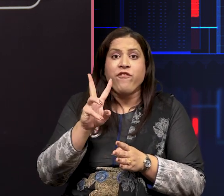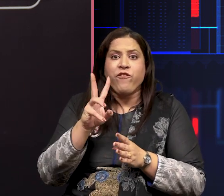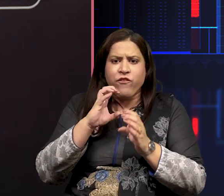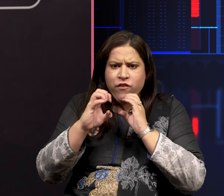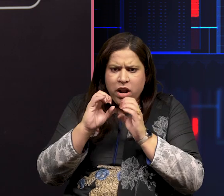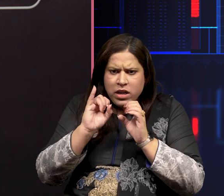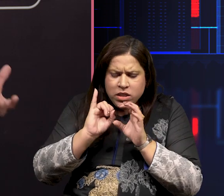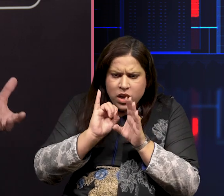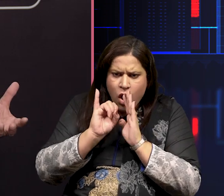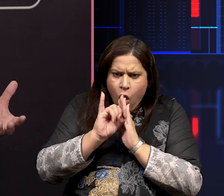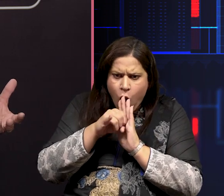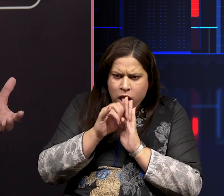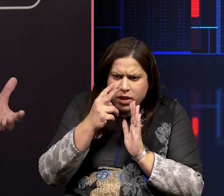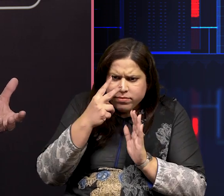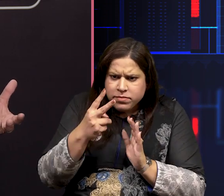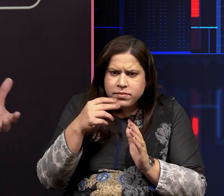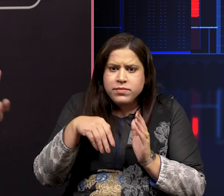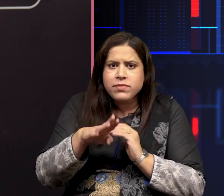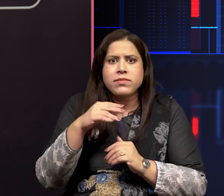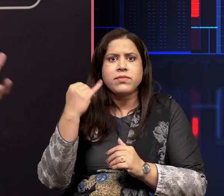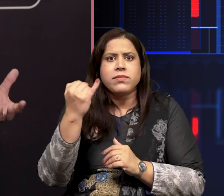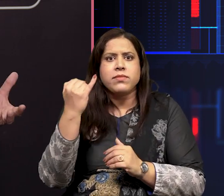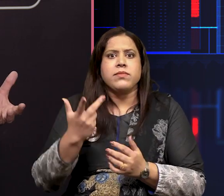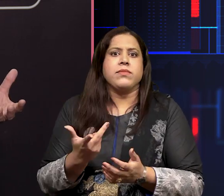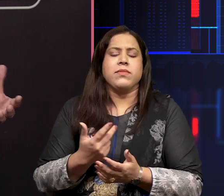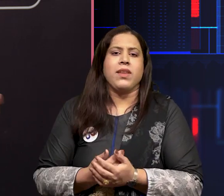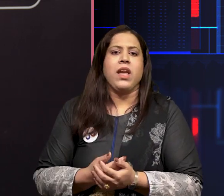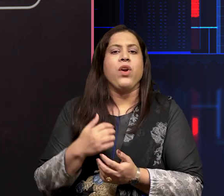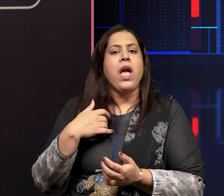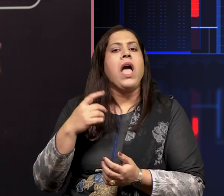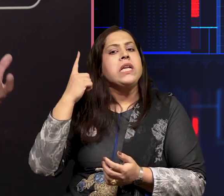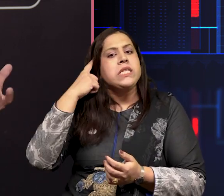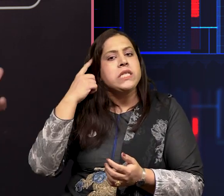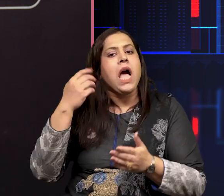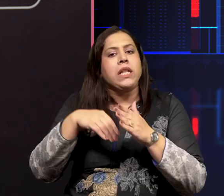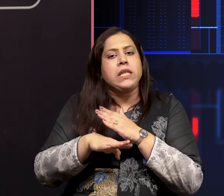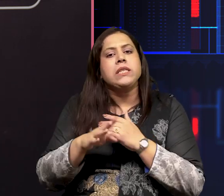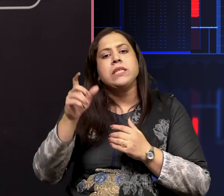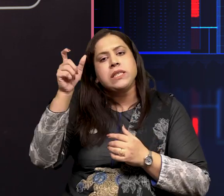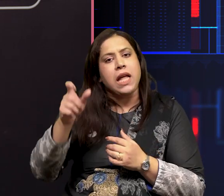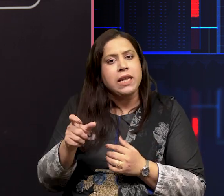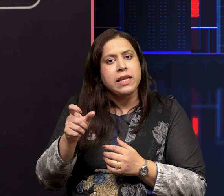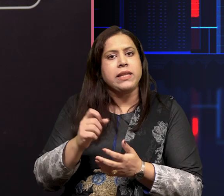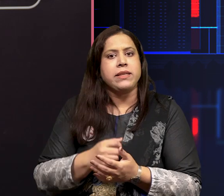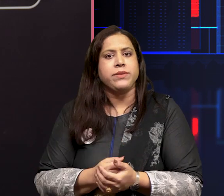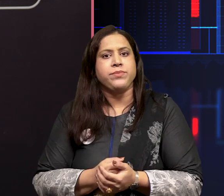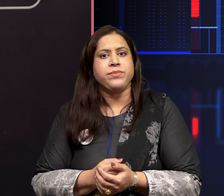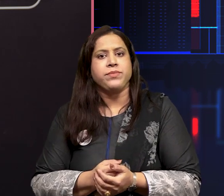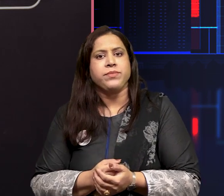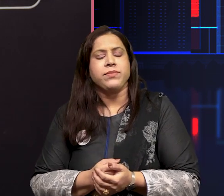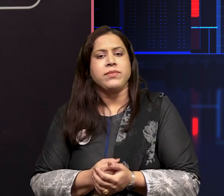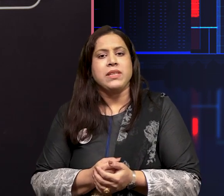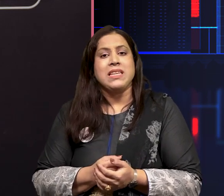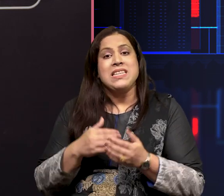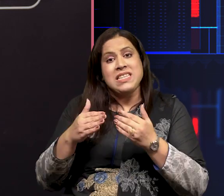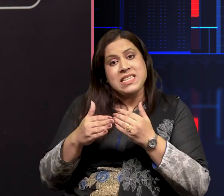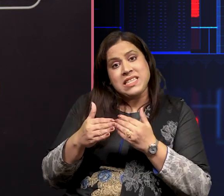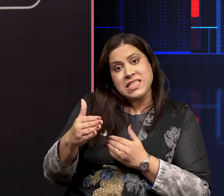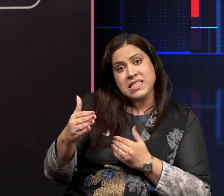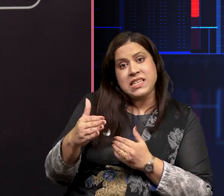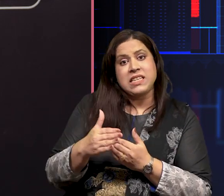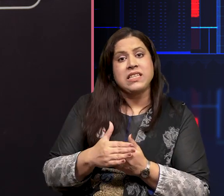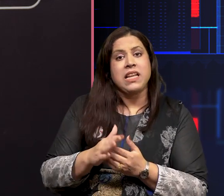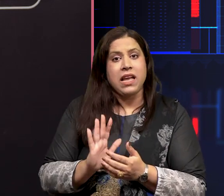Dubai and used to look at the work virtually, वो सारा था, and I wrote about these exhibitions as well. So I thought